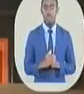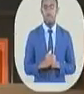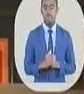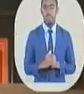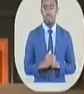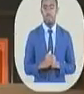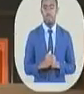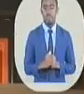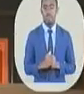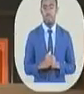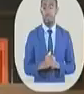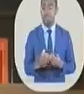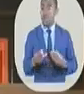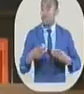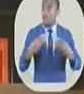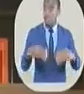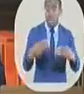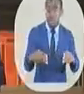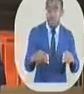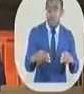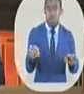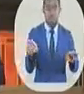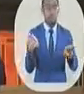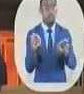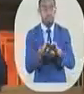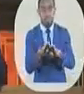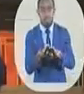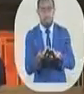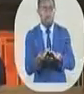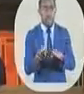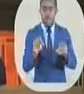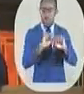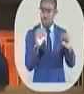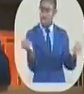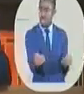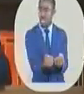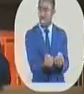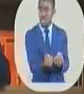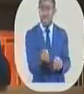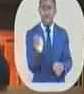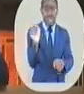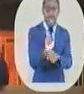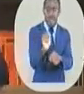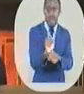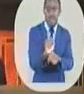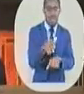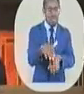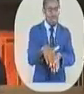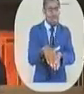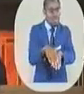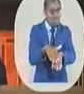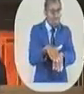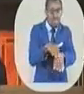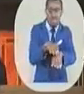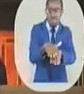professionnelle. Les commerces sont fermés. Beaucoup de nos entreprises tournent au